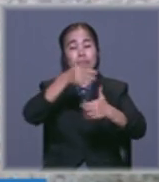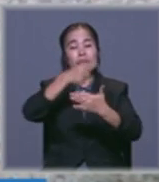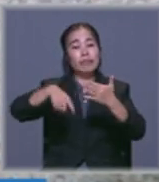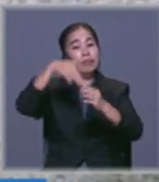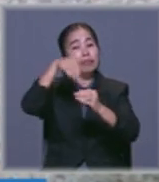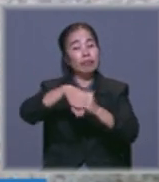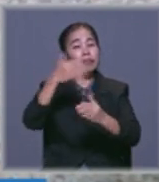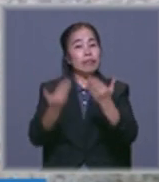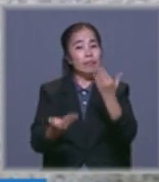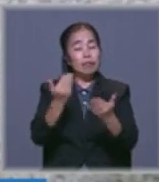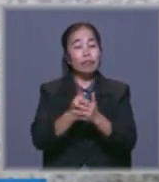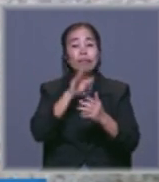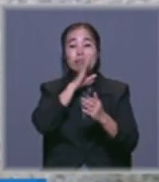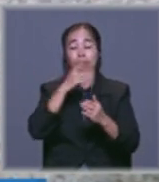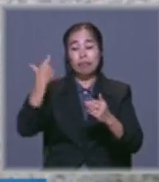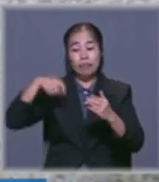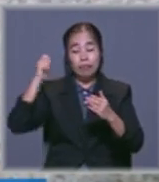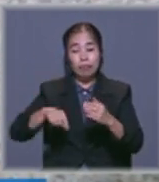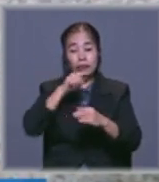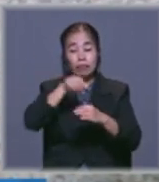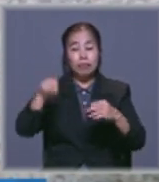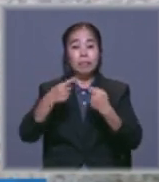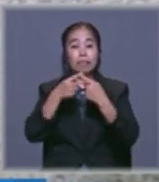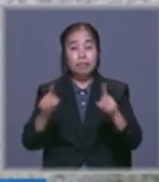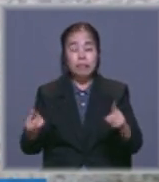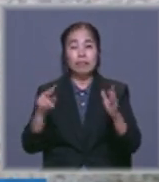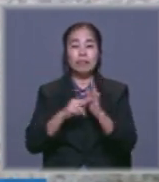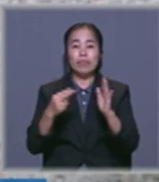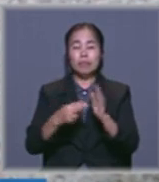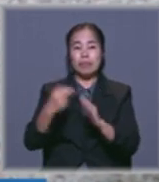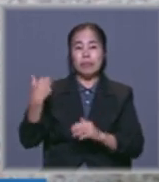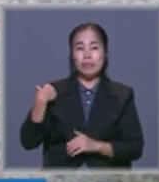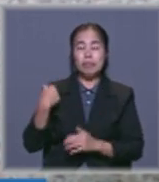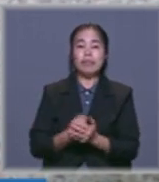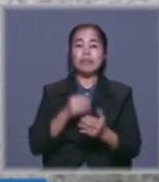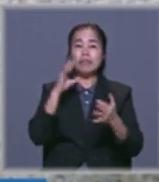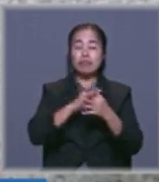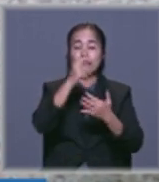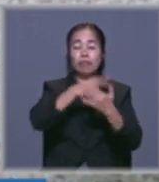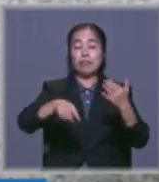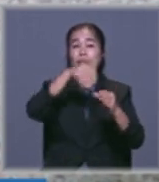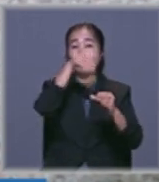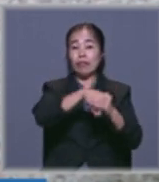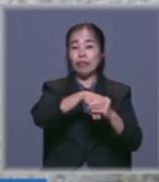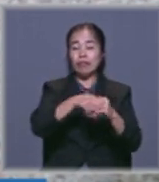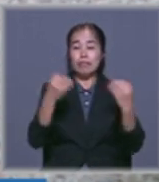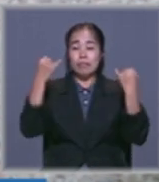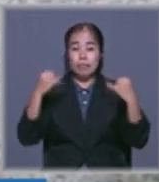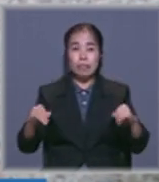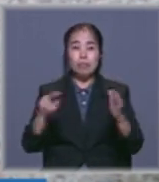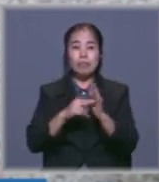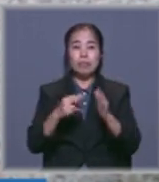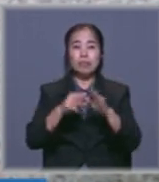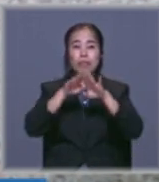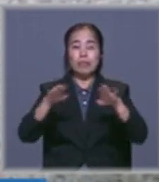ไม่เหมือนนั่นหมายความว่า2รายที่ถูกศาลฎีกาแผนกคดีเลือกตั้งตัดสิทธิ์การลงสมัครรับเลือกตั้งนั้นแล้วเขาก็จะกลายเป็น2ร